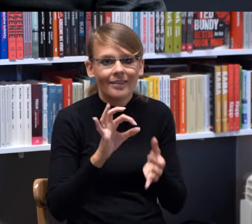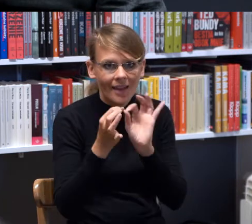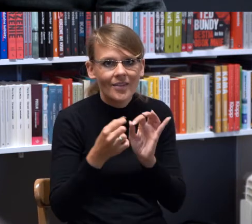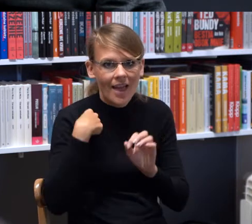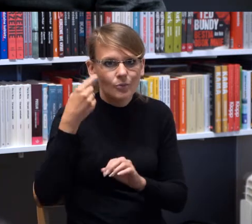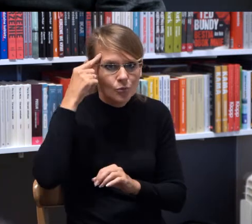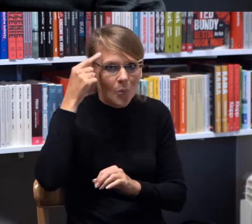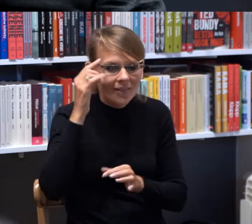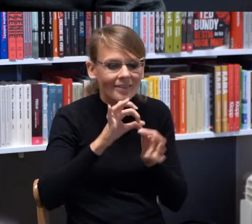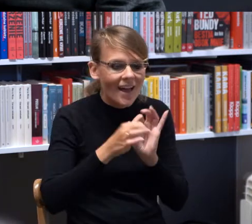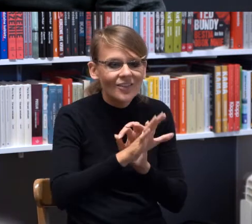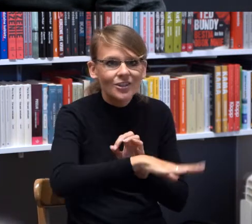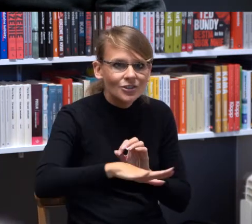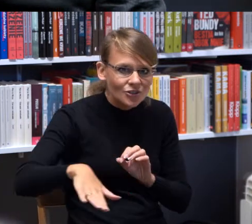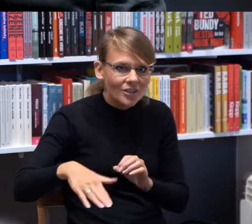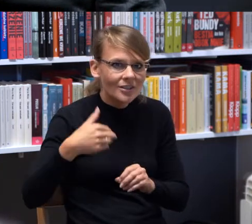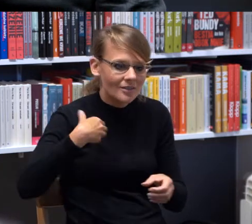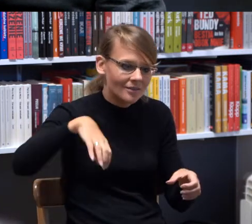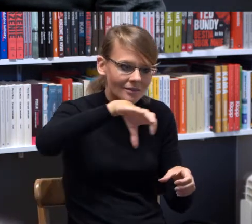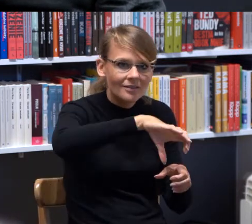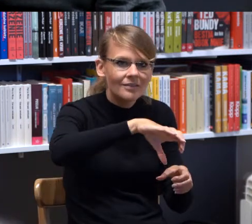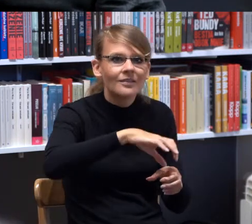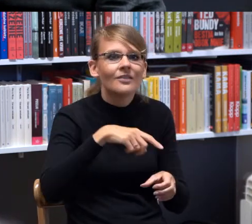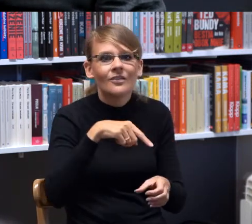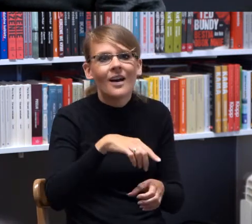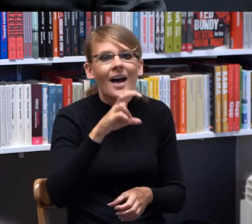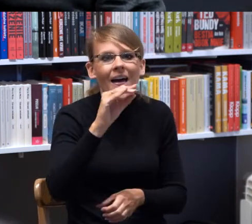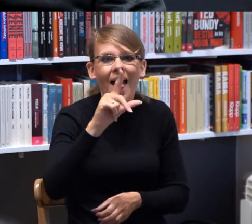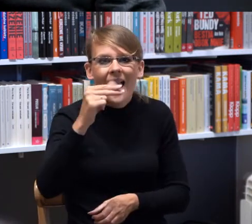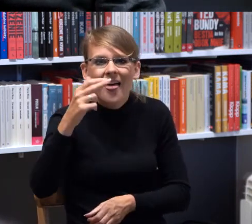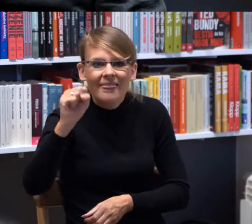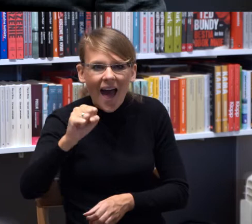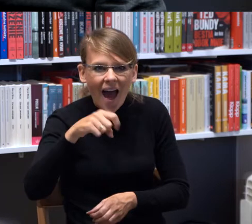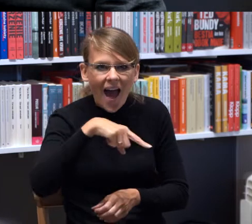że nawet dzieci miały laną oranżadę Helena do kieliszków.